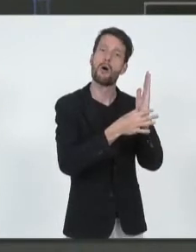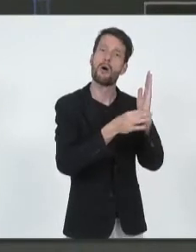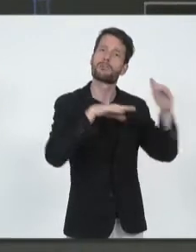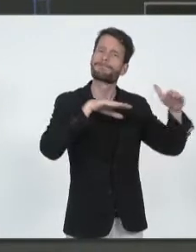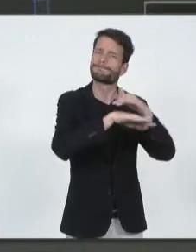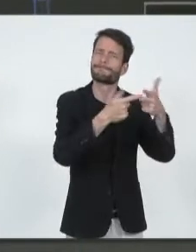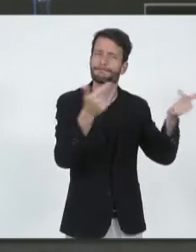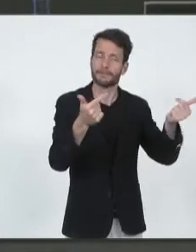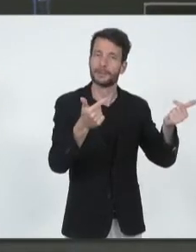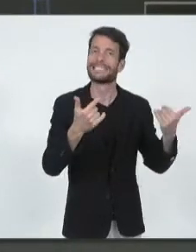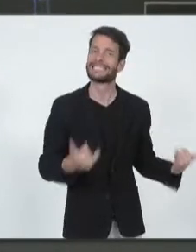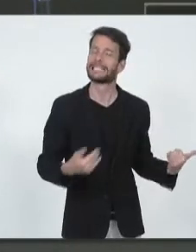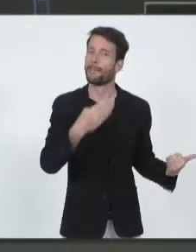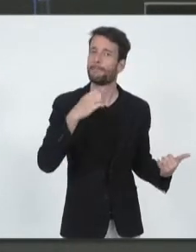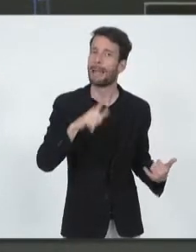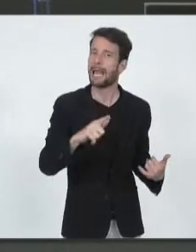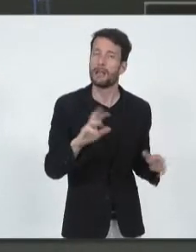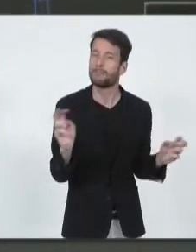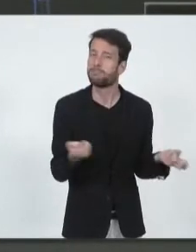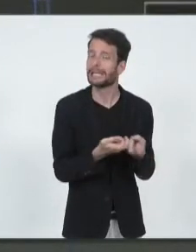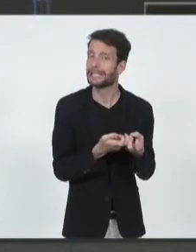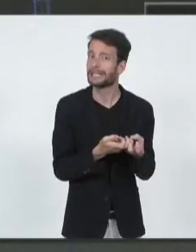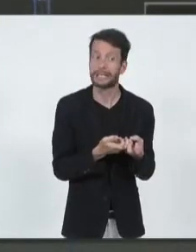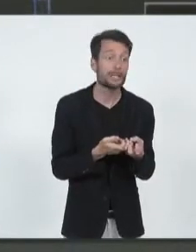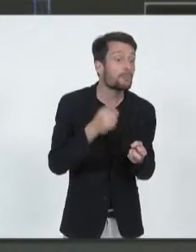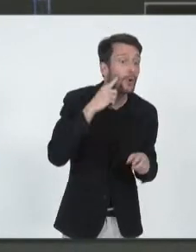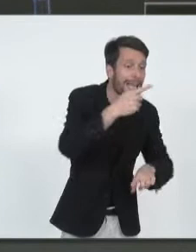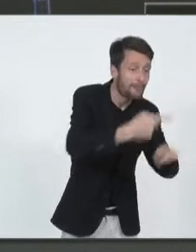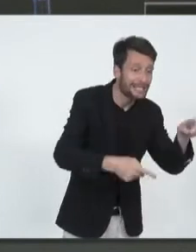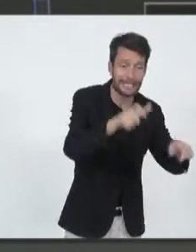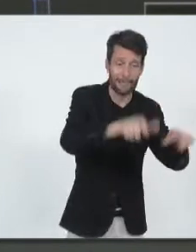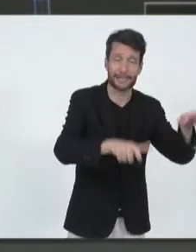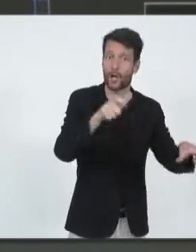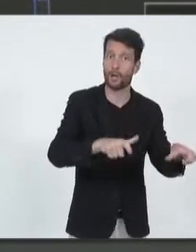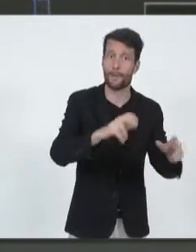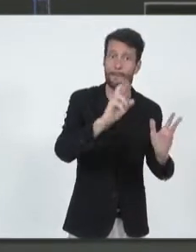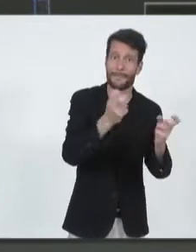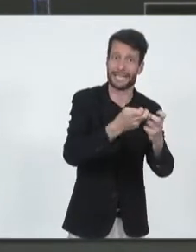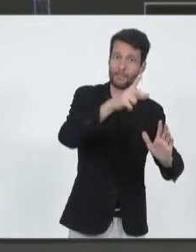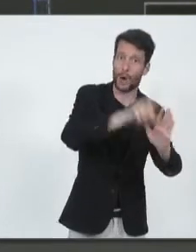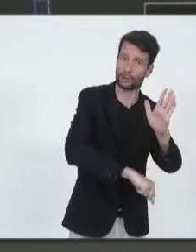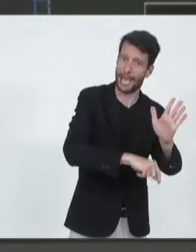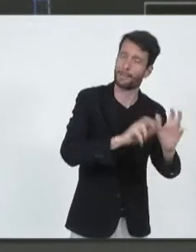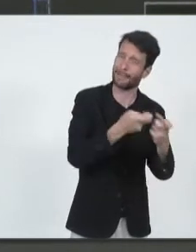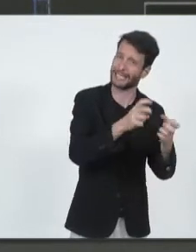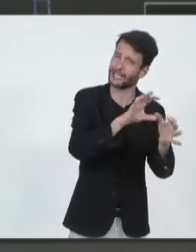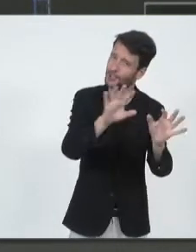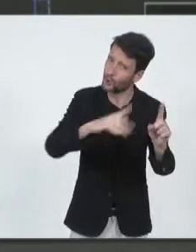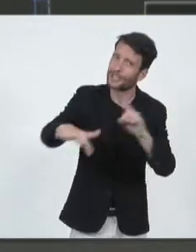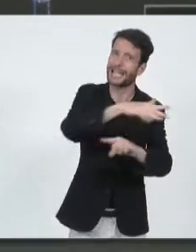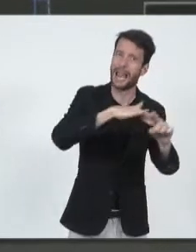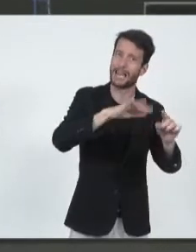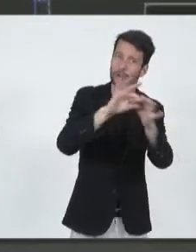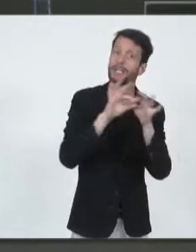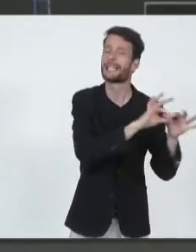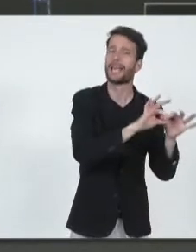métropole, eh bien pour la moitié, il bénéficie d'une tarification sociale et solidaire que nous avons construite ensemble et que nous avons d'ailleurs délibéré